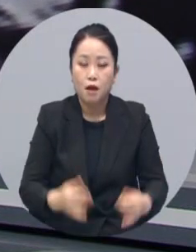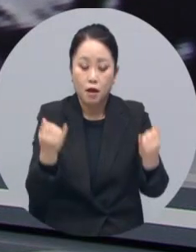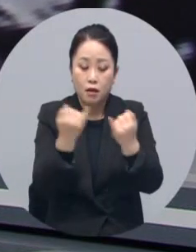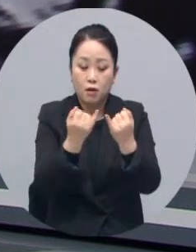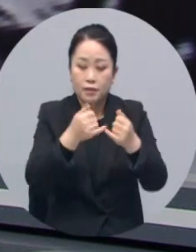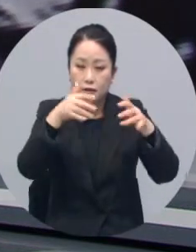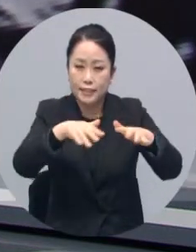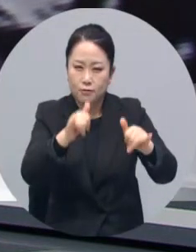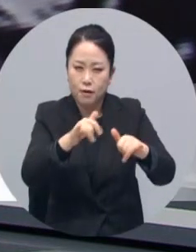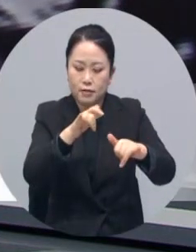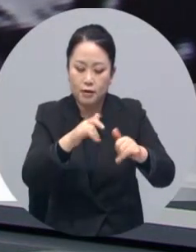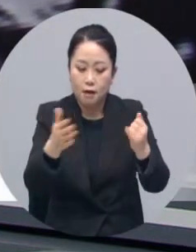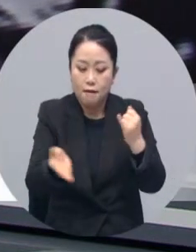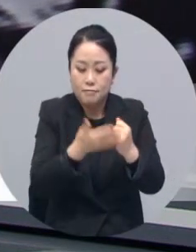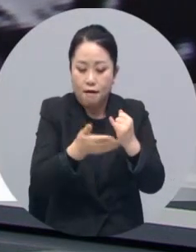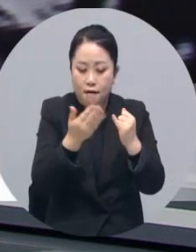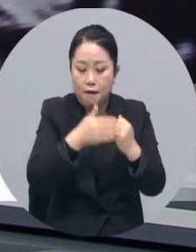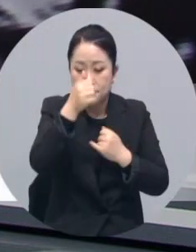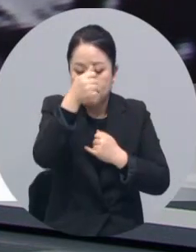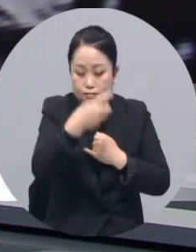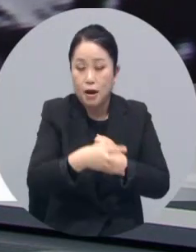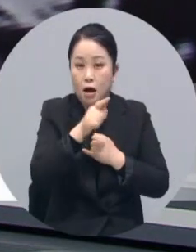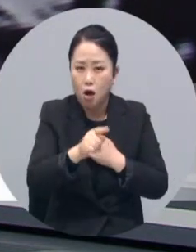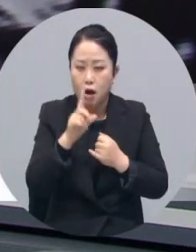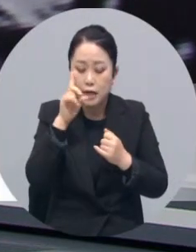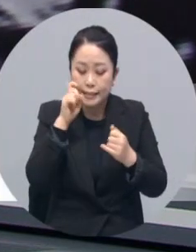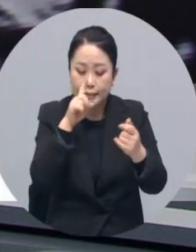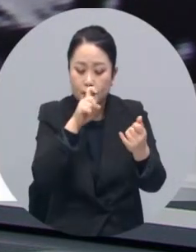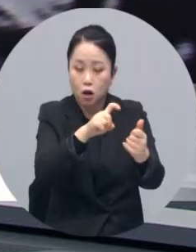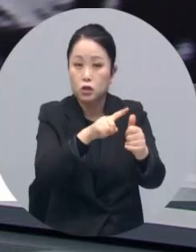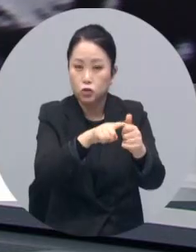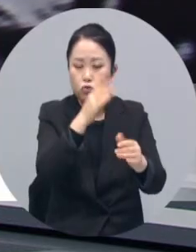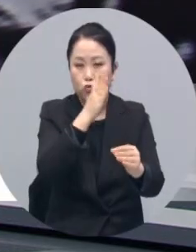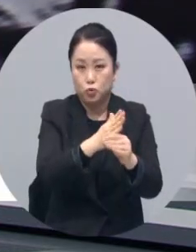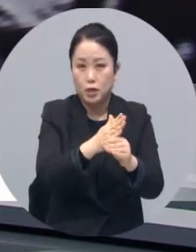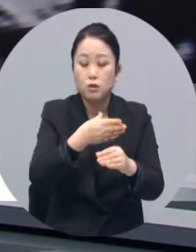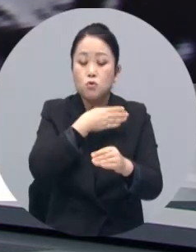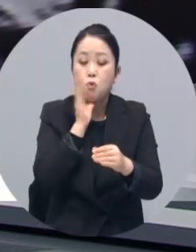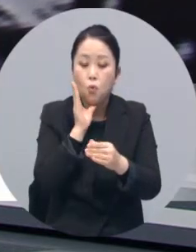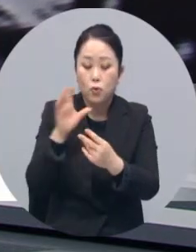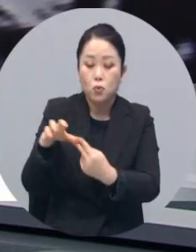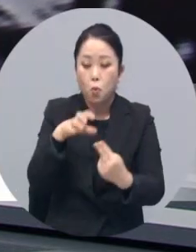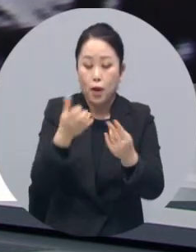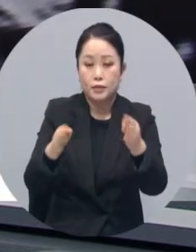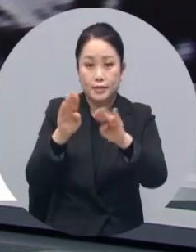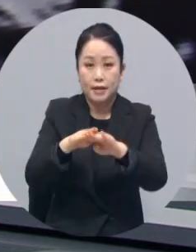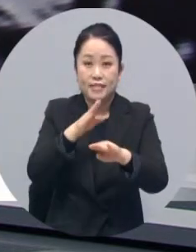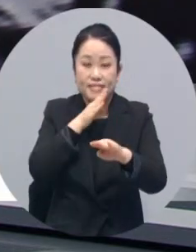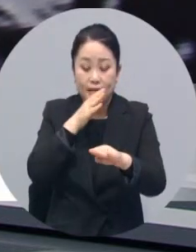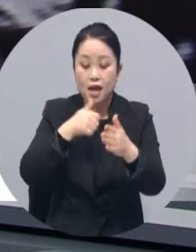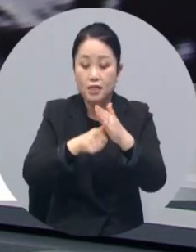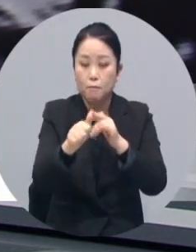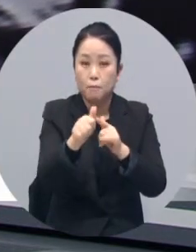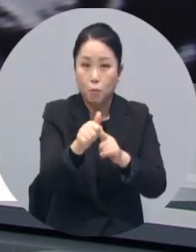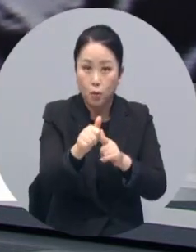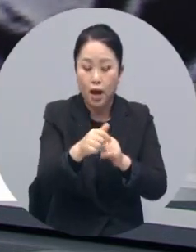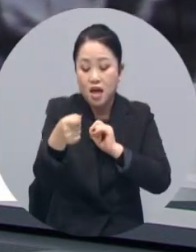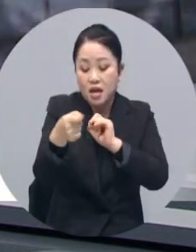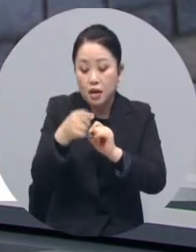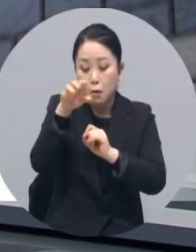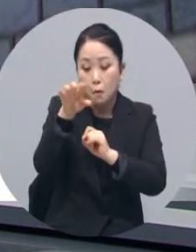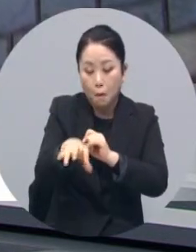여성 직원들을 상습적으로 성추행했다는 의혹을 받는 한 노인 요양시설의 실질적인 대표가 인근 부지에 또 새